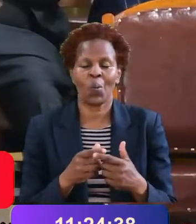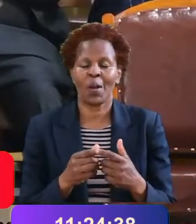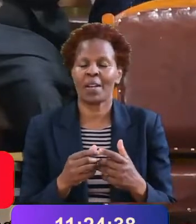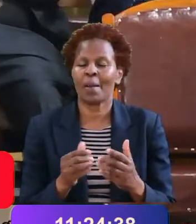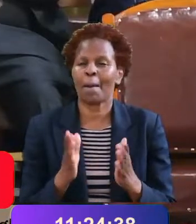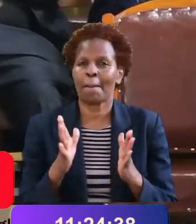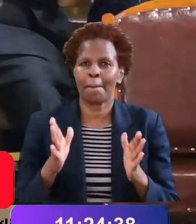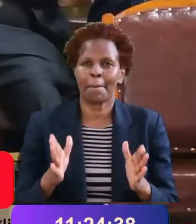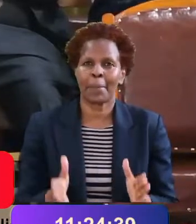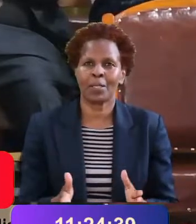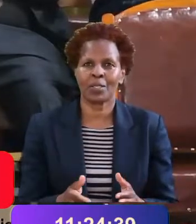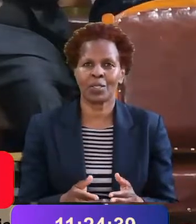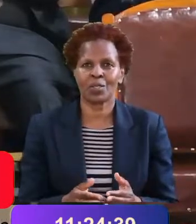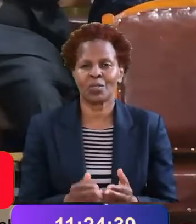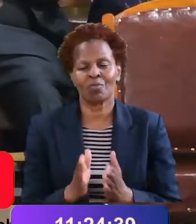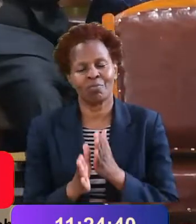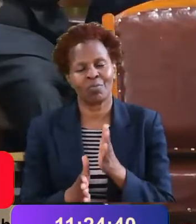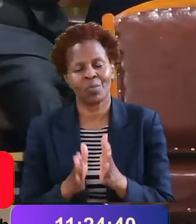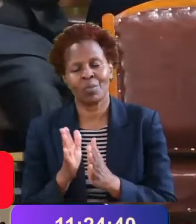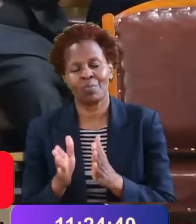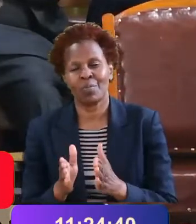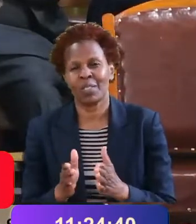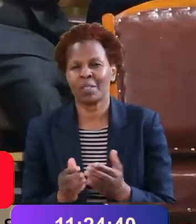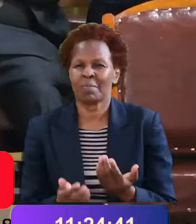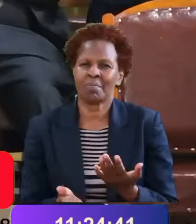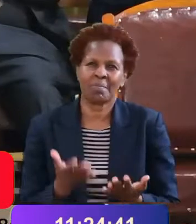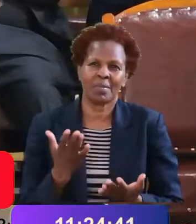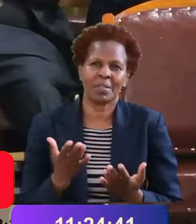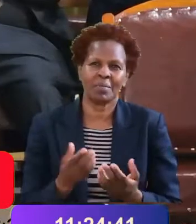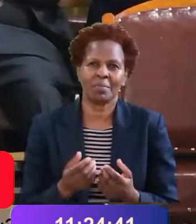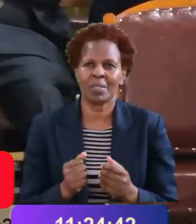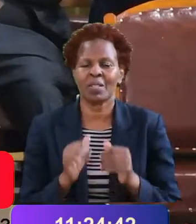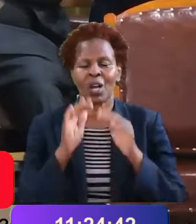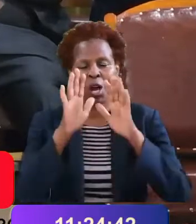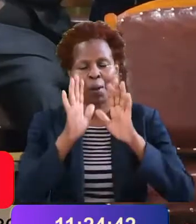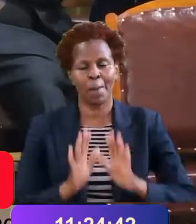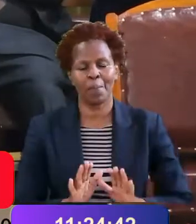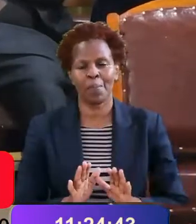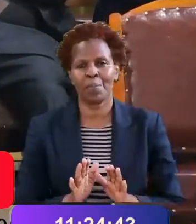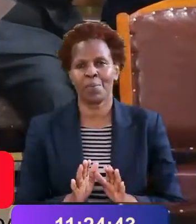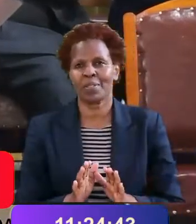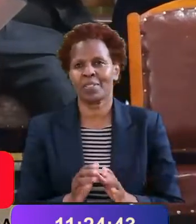anapokea, anatarajia labda mgeni wa heshima,